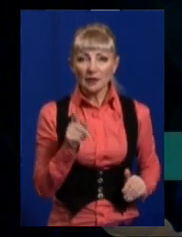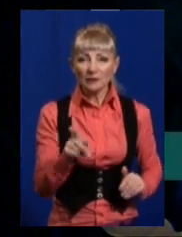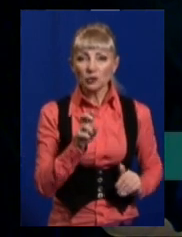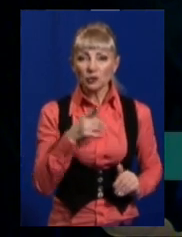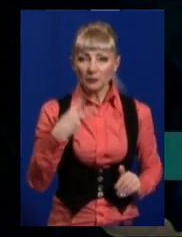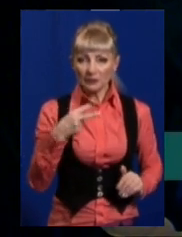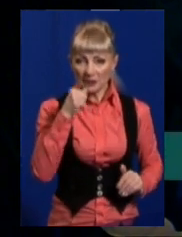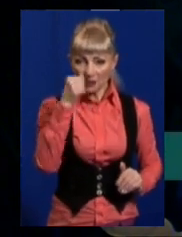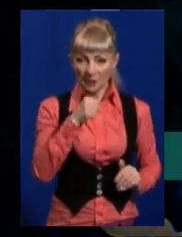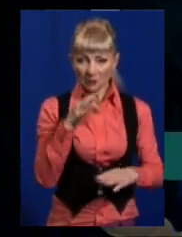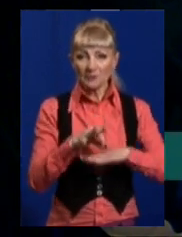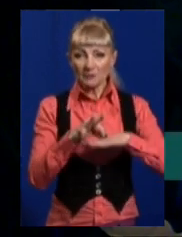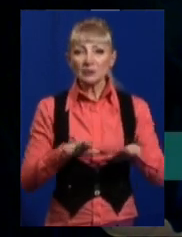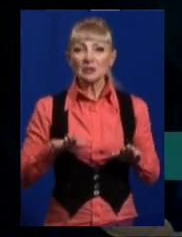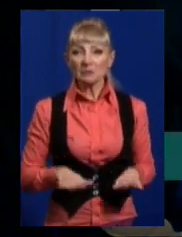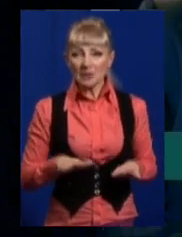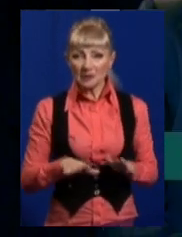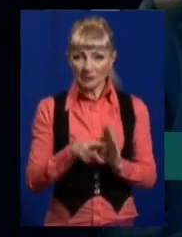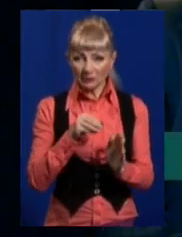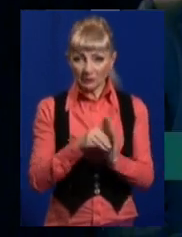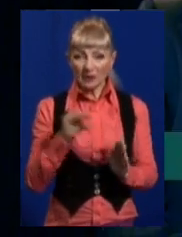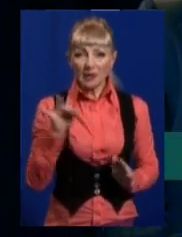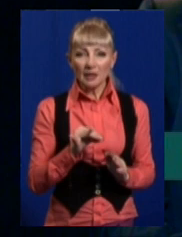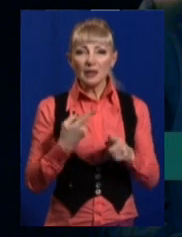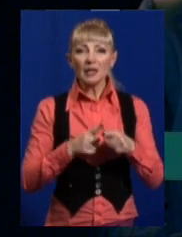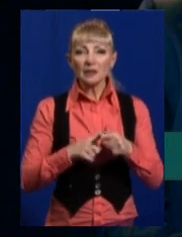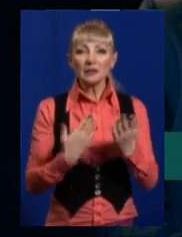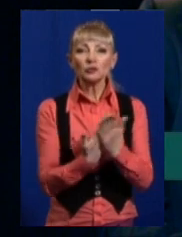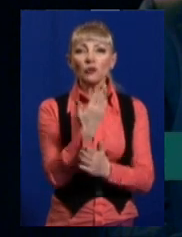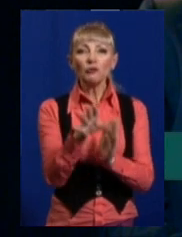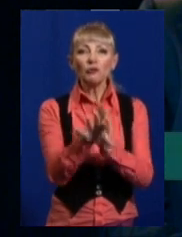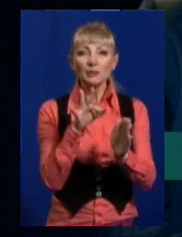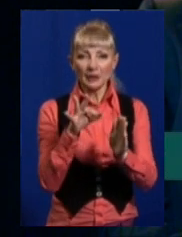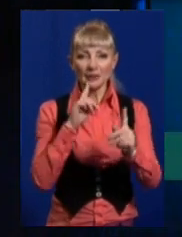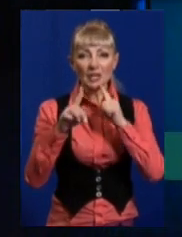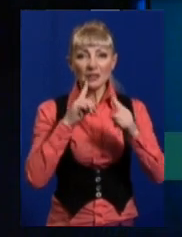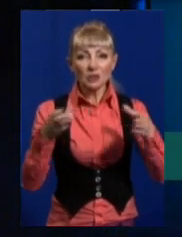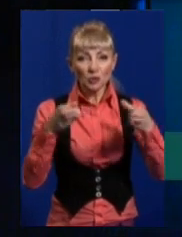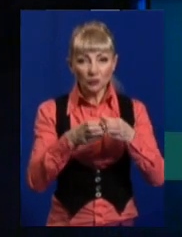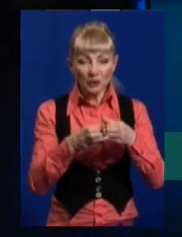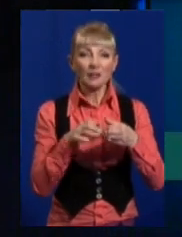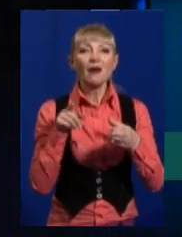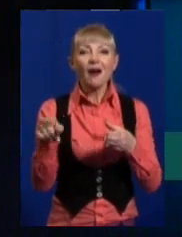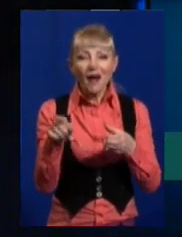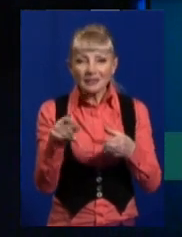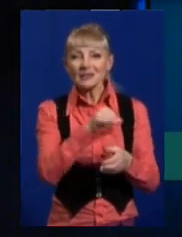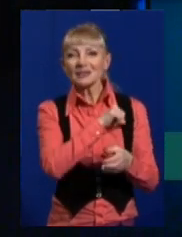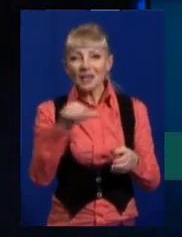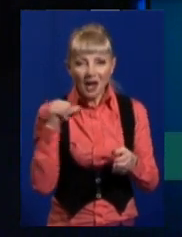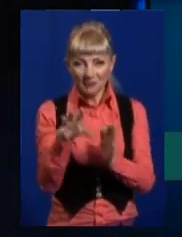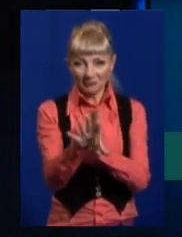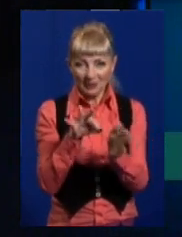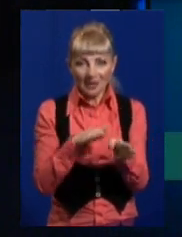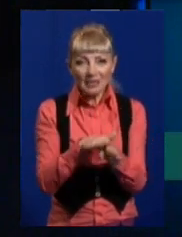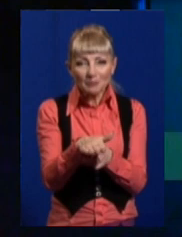2020 році відбулися місцеві вибори. Так. І ці вже новообрані ради, вони формували свої виконавчі органи. Це було б